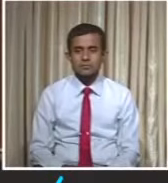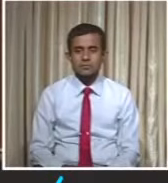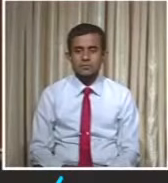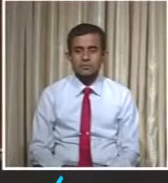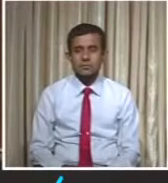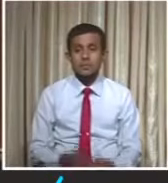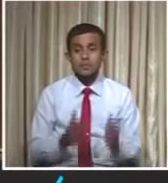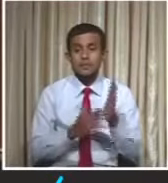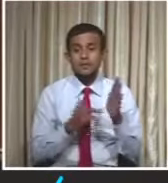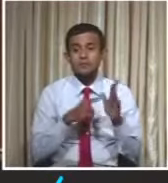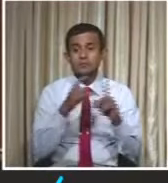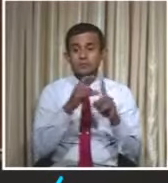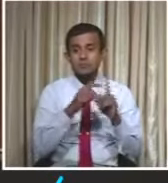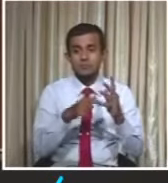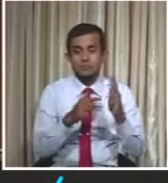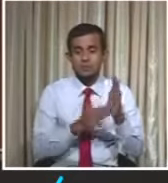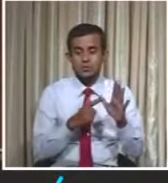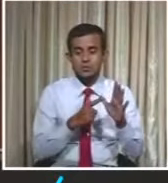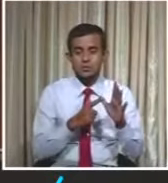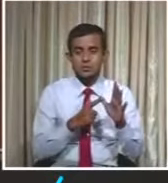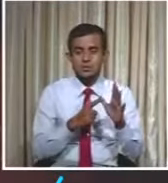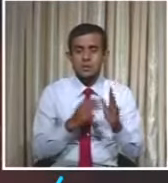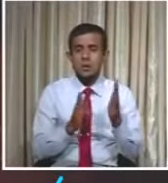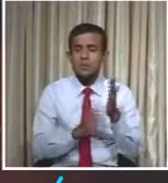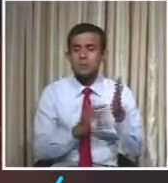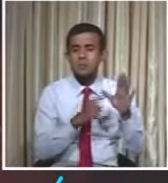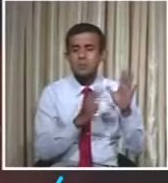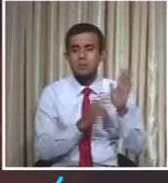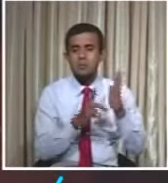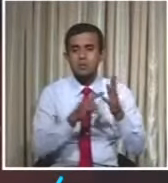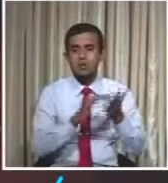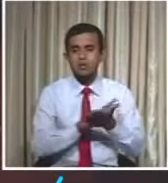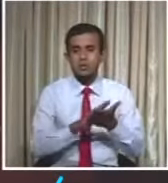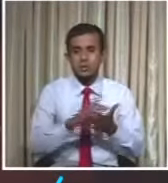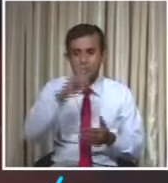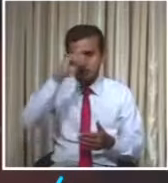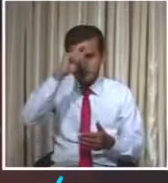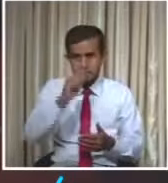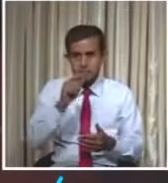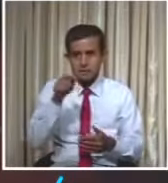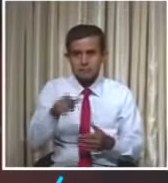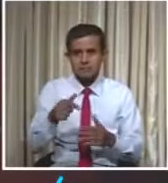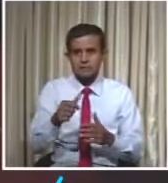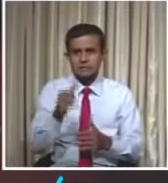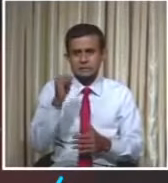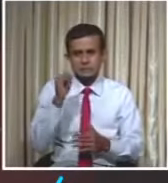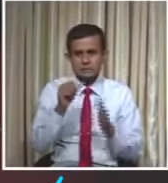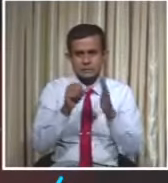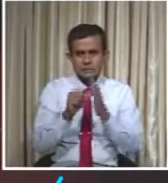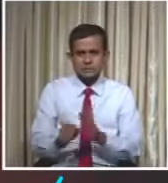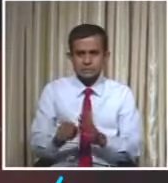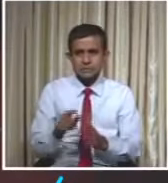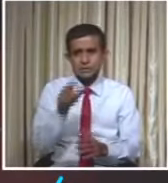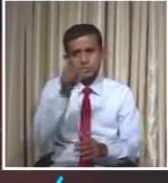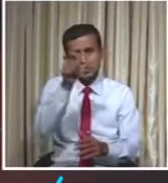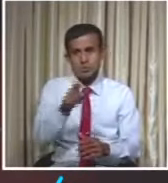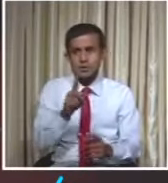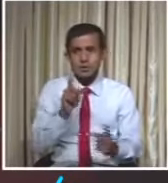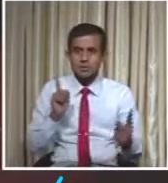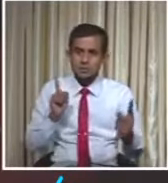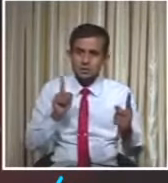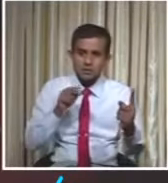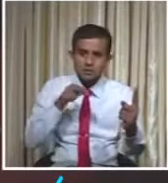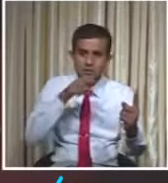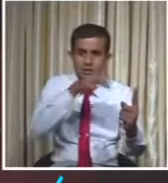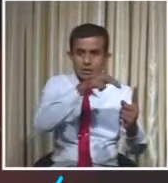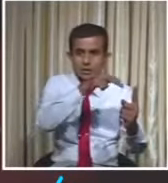मद्दुम भंडार मेहता मनुष्य नानाकार मेत्तुमा इतुमट वेच असाधारण की अन्नुमट